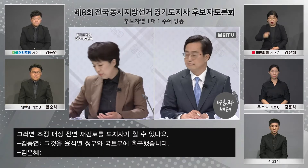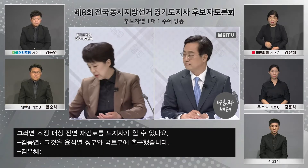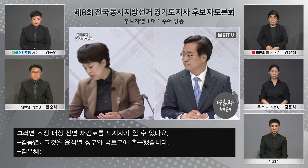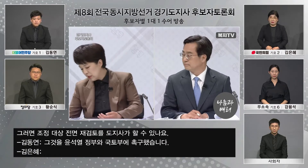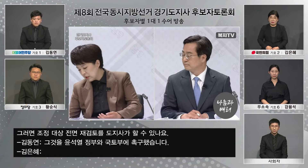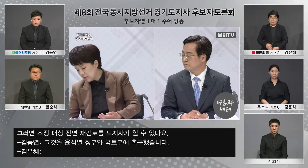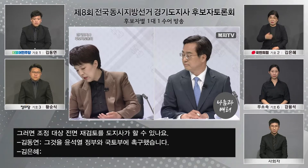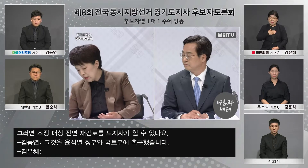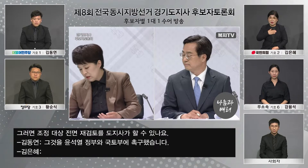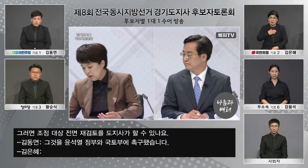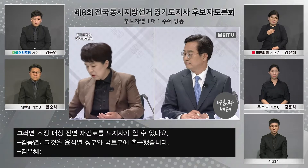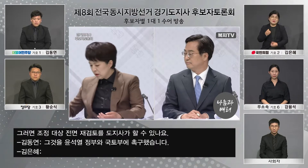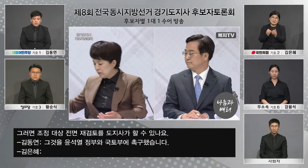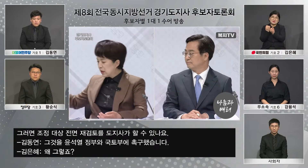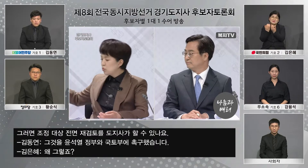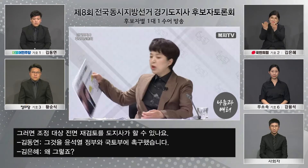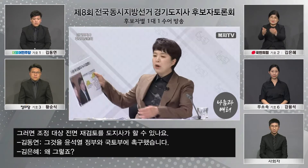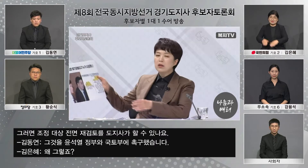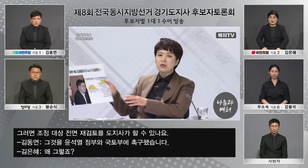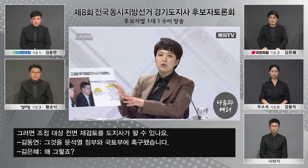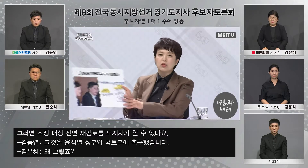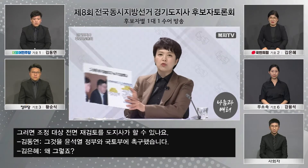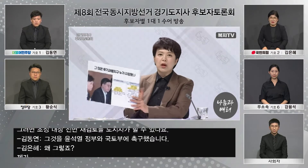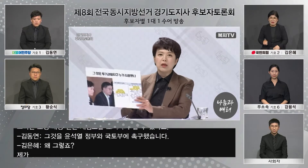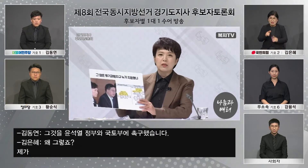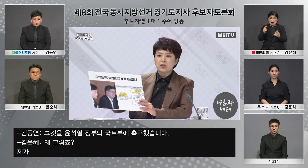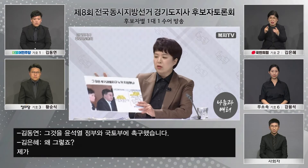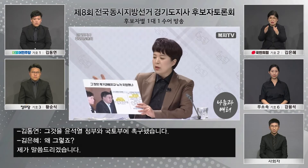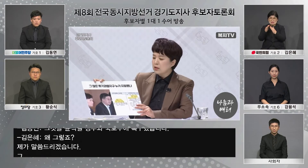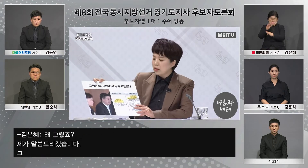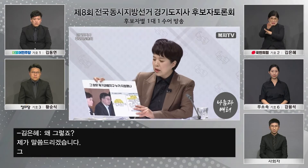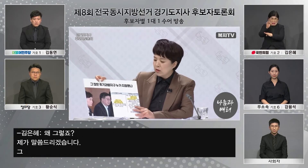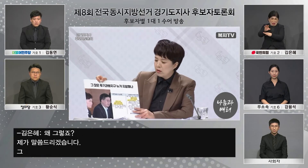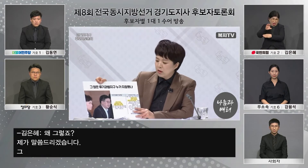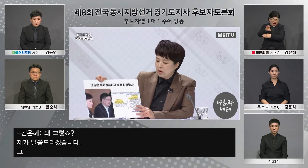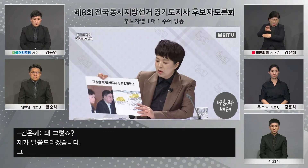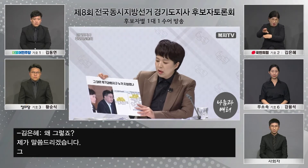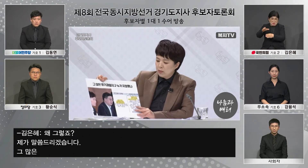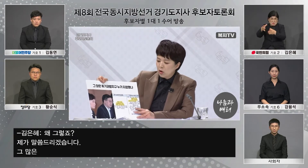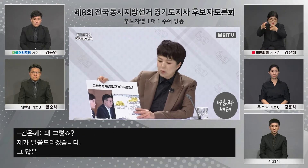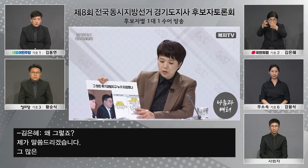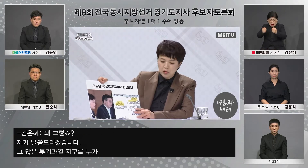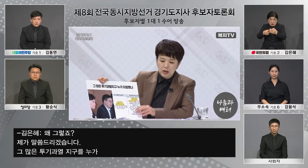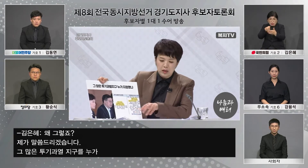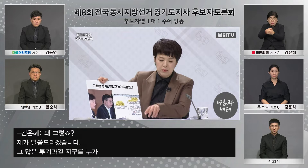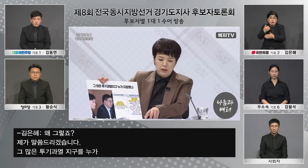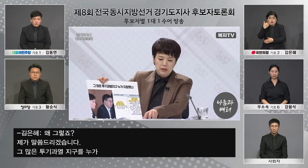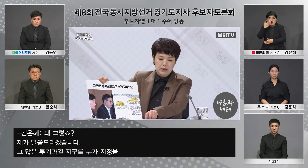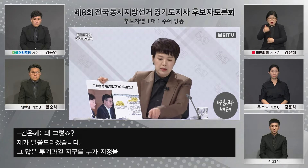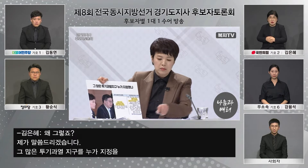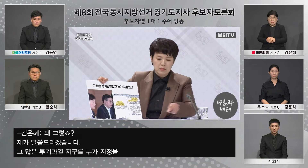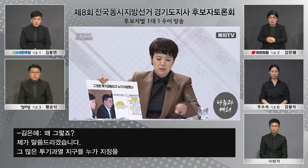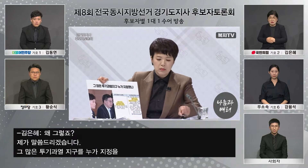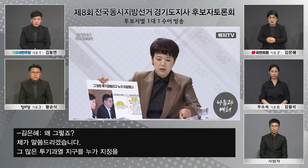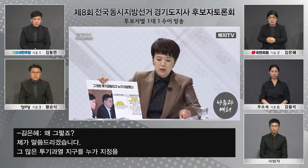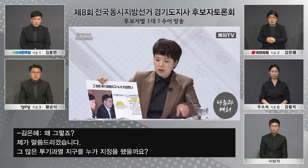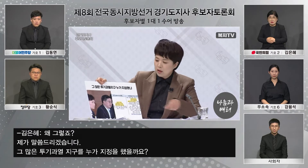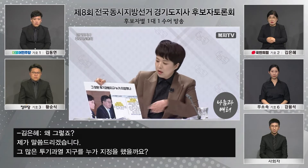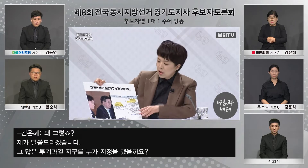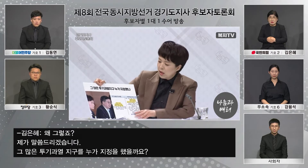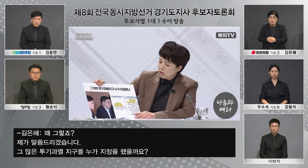제가 말씀드리겠습니다. 그 많은 투기과열지구를 누가 지정을 했을까요? 김동연 부총리님, 지금